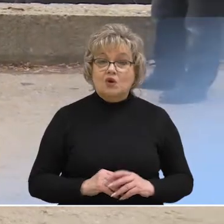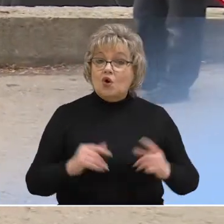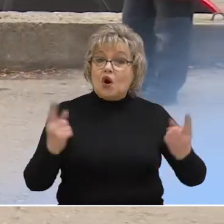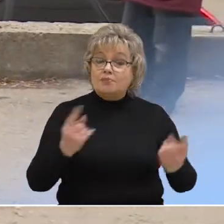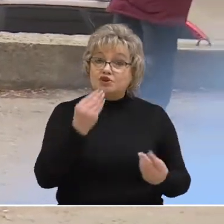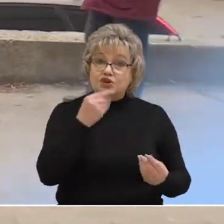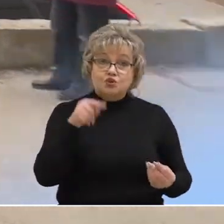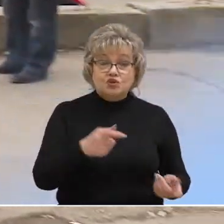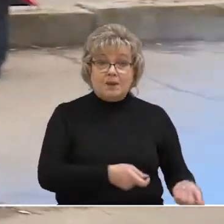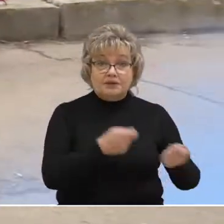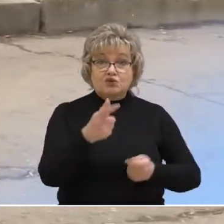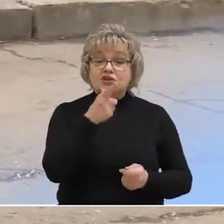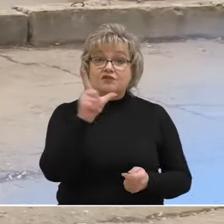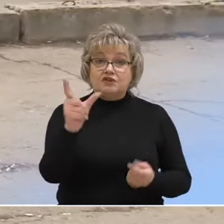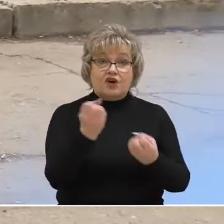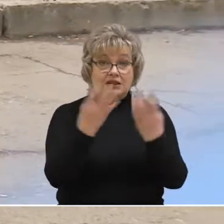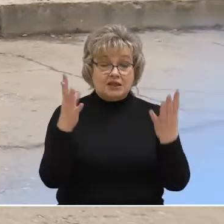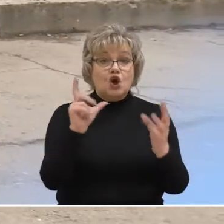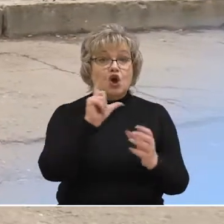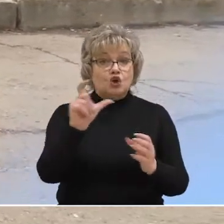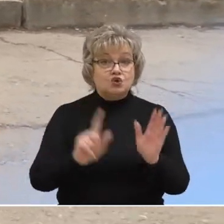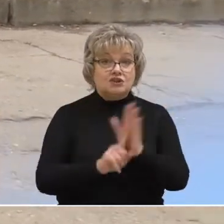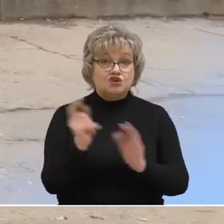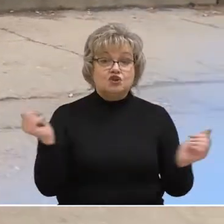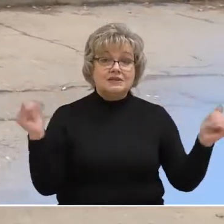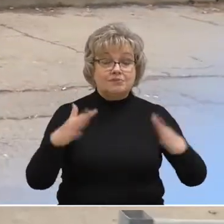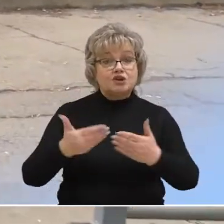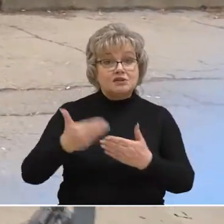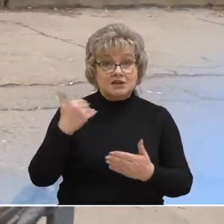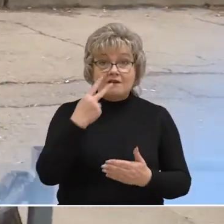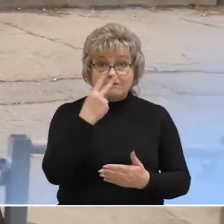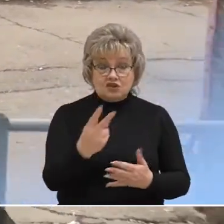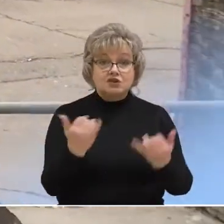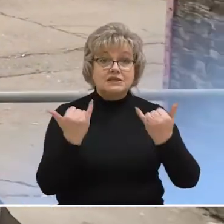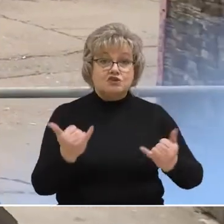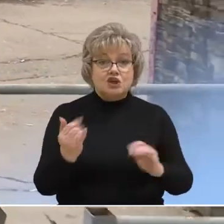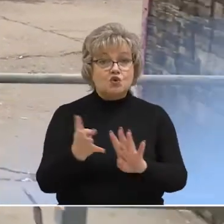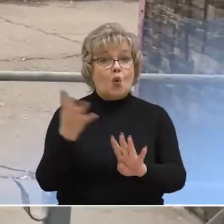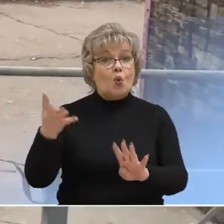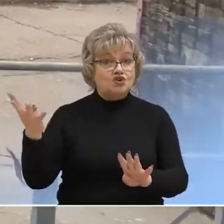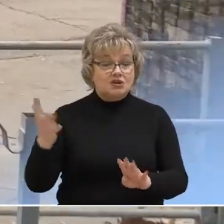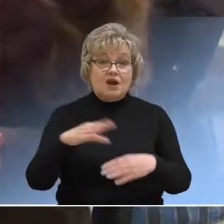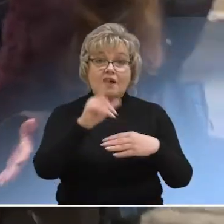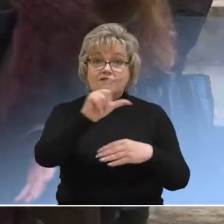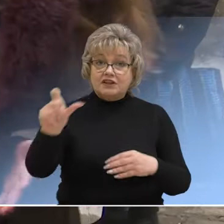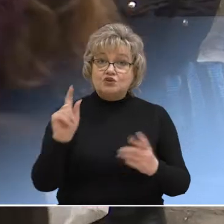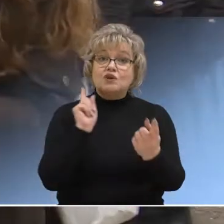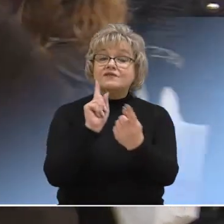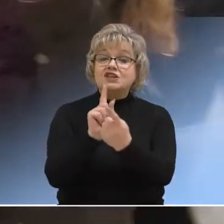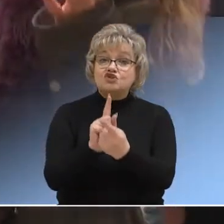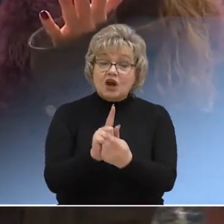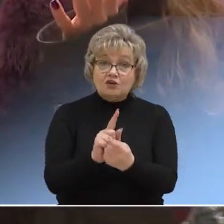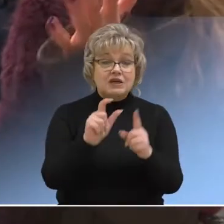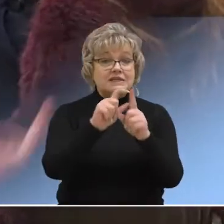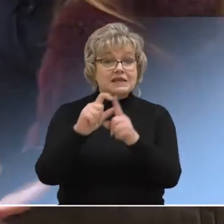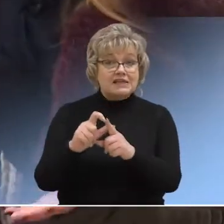Обычно еду сюда привозят в 2 часа дня, но, как правило, люди начинают собираться заранее. Вот уже сейчас очередь. Волонтеров здесь встречают